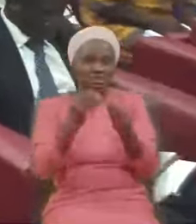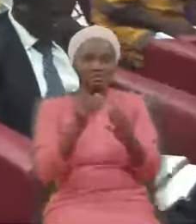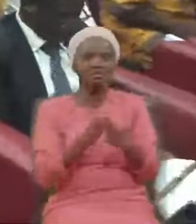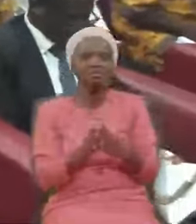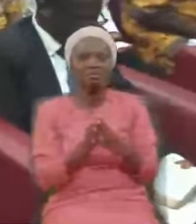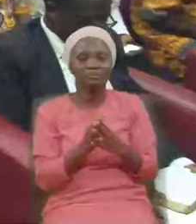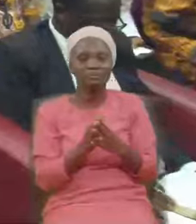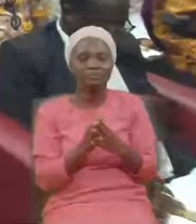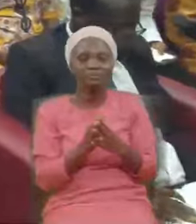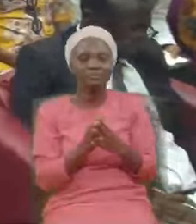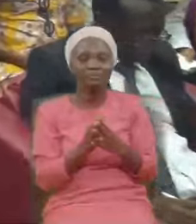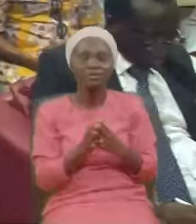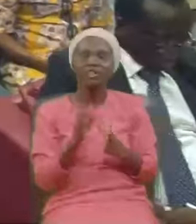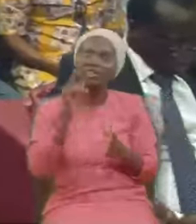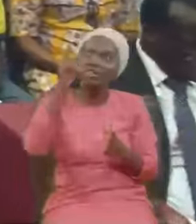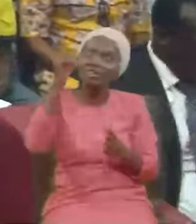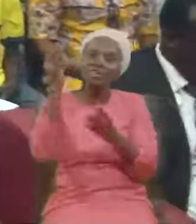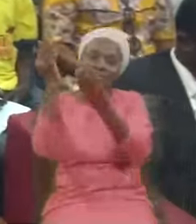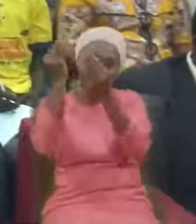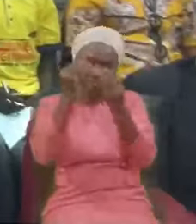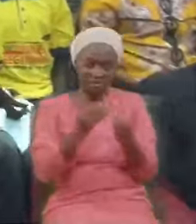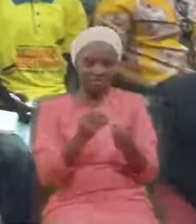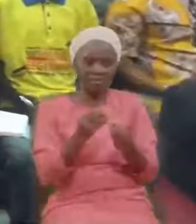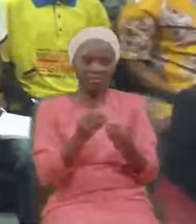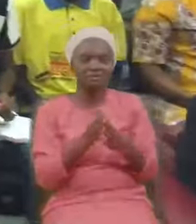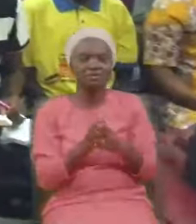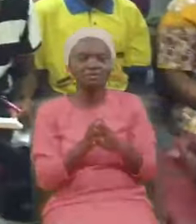de la force. Il donne de la force.